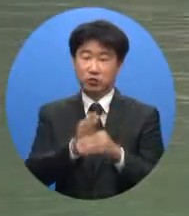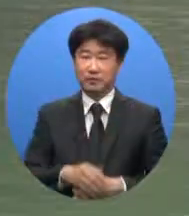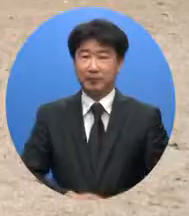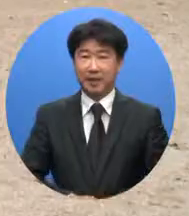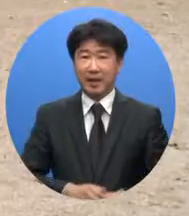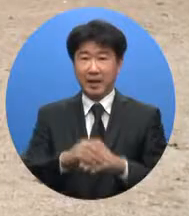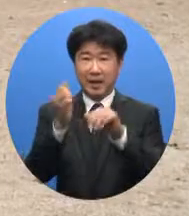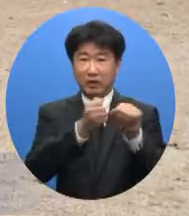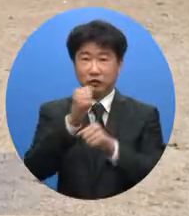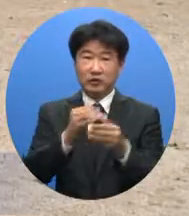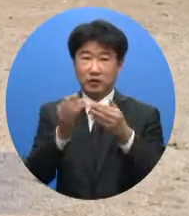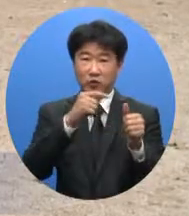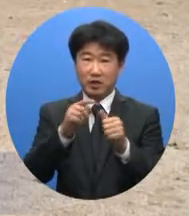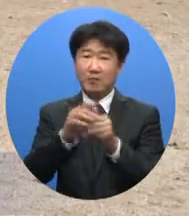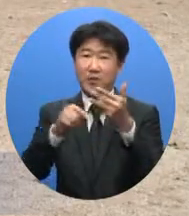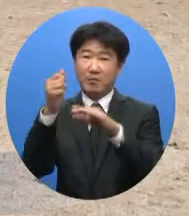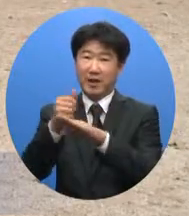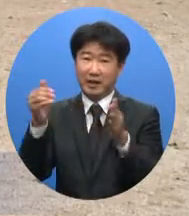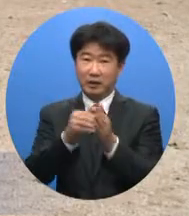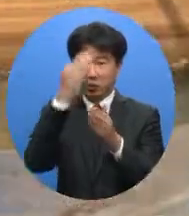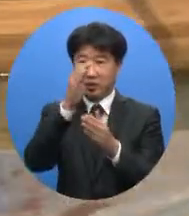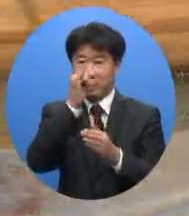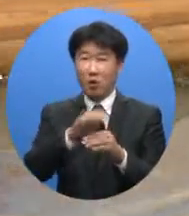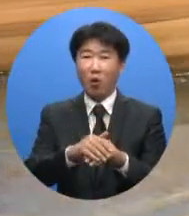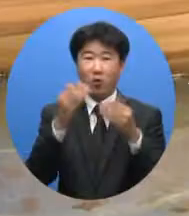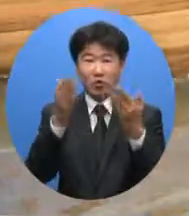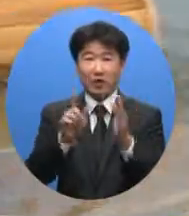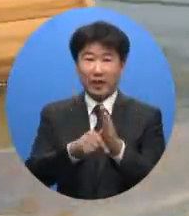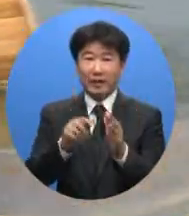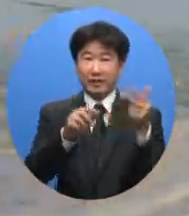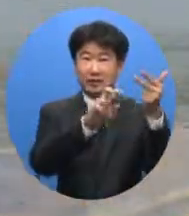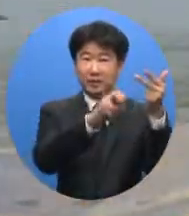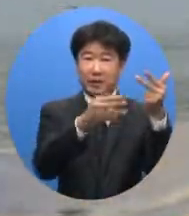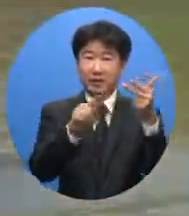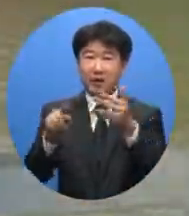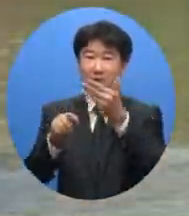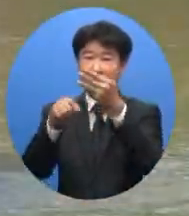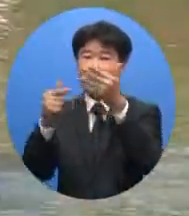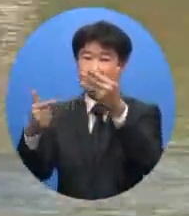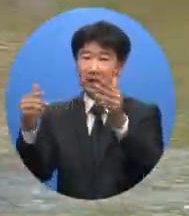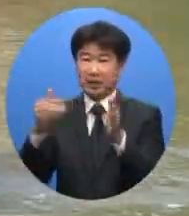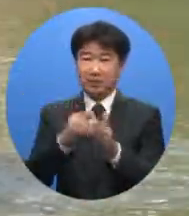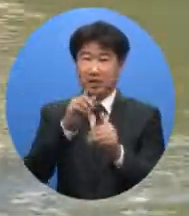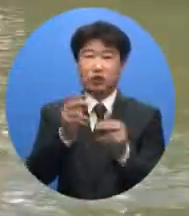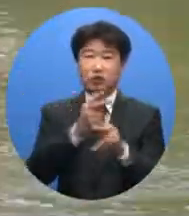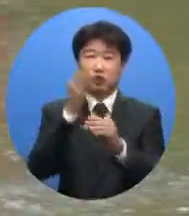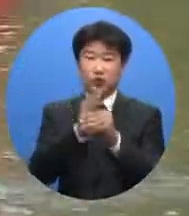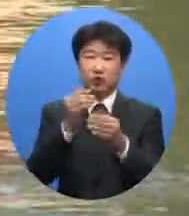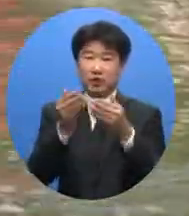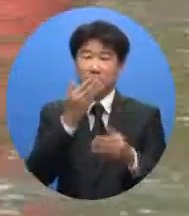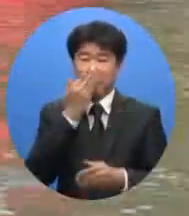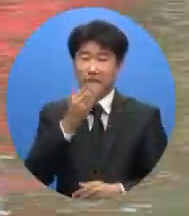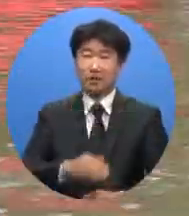카누 체험 교실은 8월 말까지 무료로 운영되며 휴가 성수기인 7월 28일부터 8월 6일까지는 주중에도